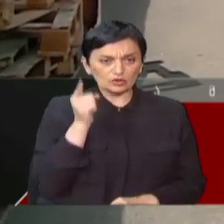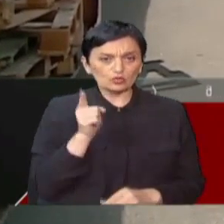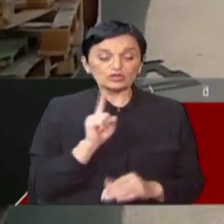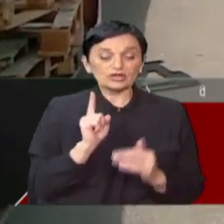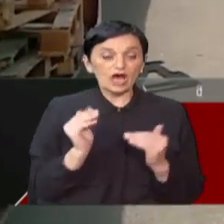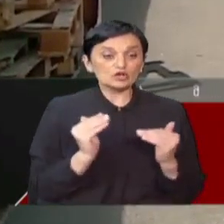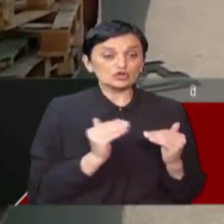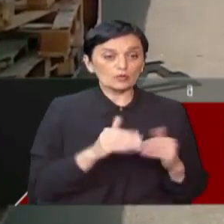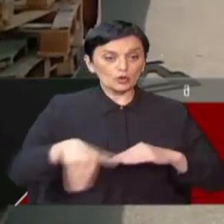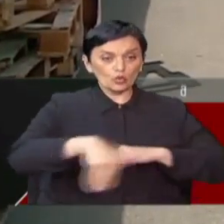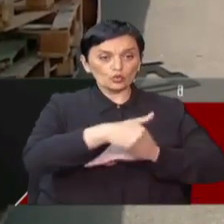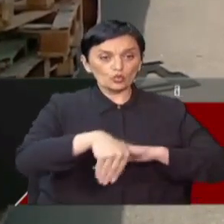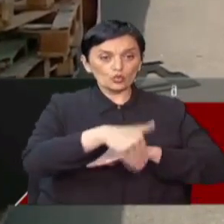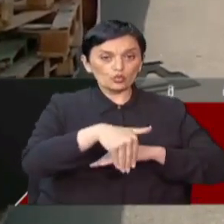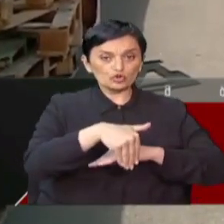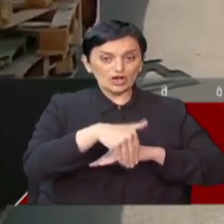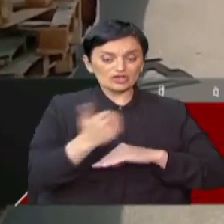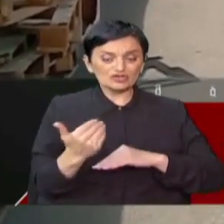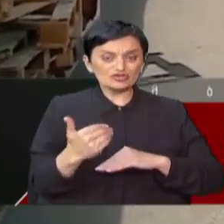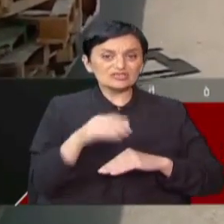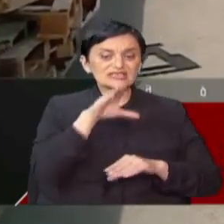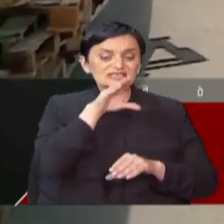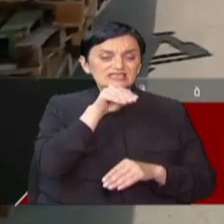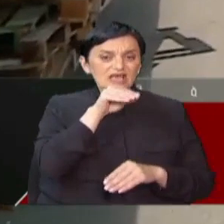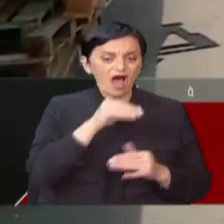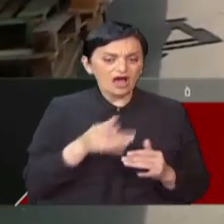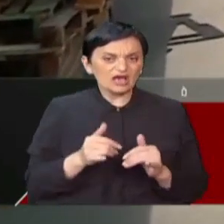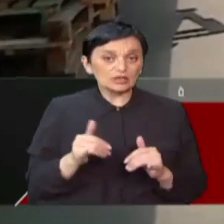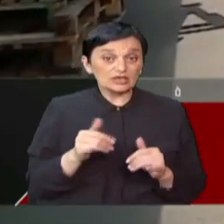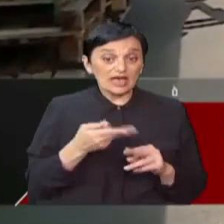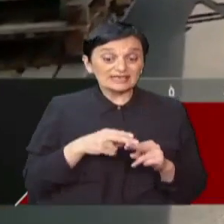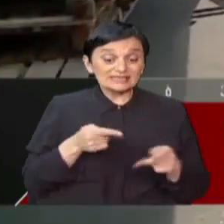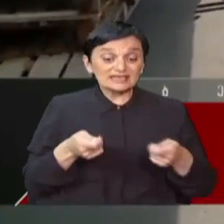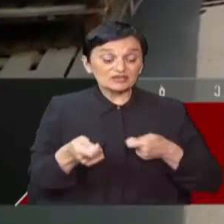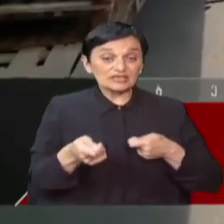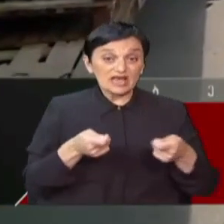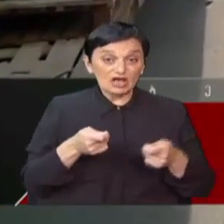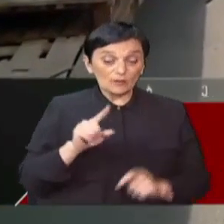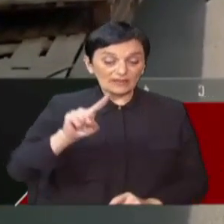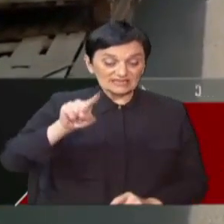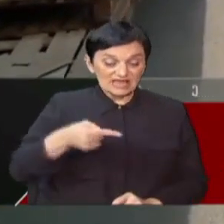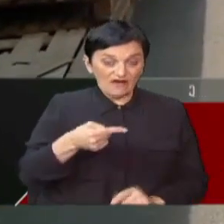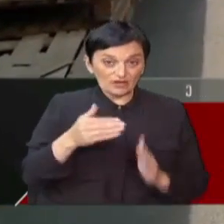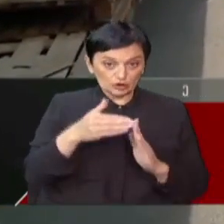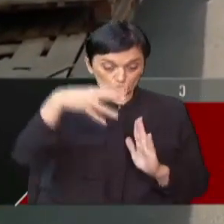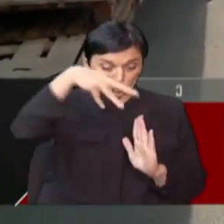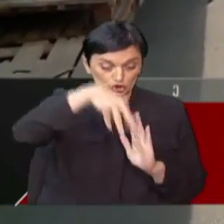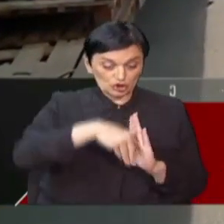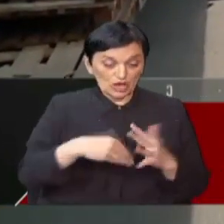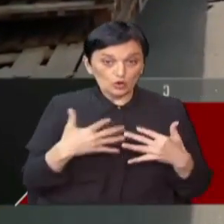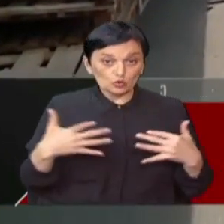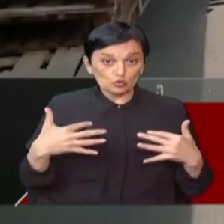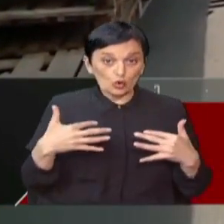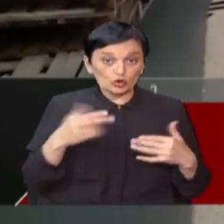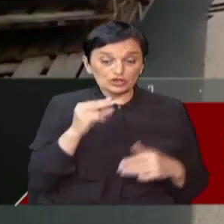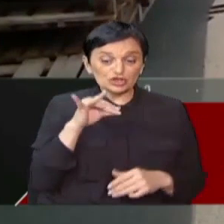ამცირებს ქუჩაში მიუსაფარი ძაღლების რაოდენობას? რა შეამცირებს და ზუსტად ის რეგულაცია, სავალდებულო შინაური ცხოველის სავალდებულო დაჩიპვა